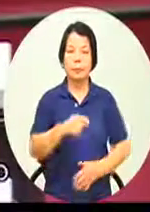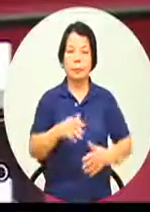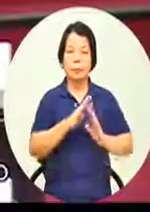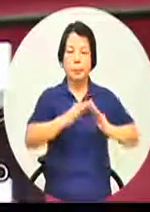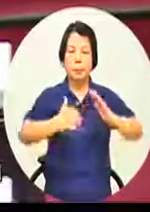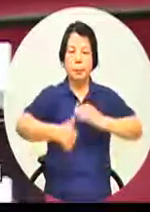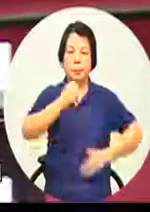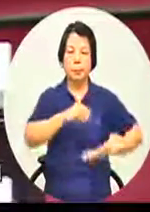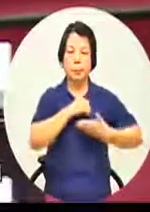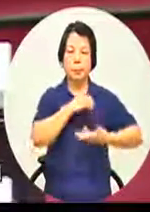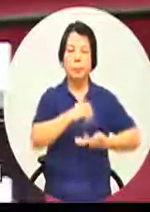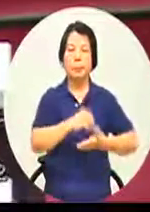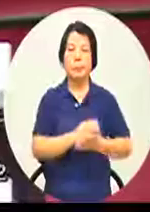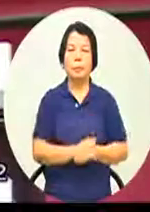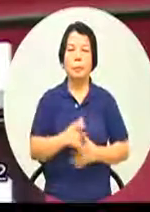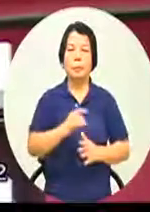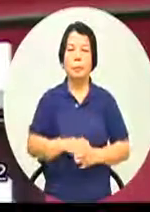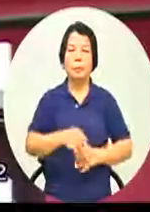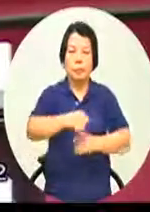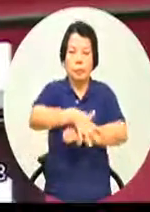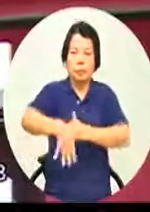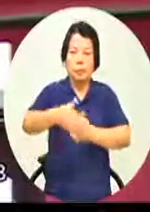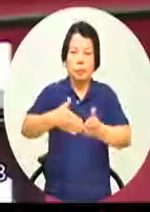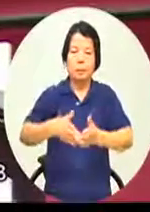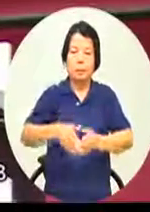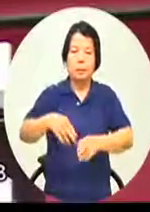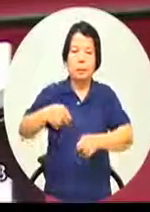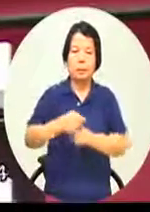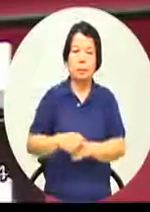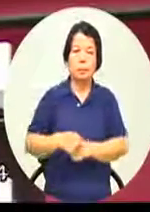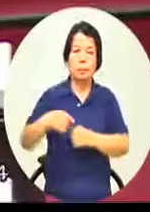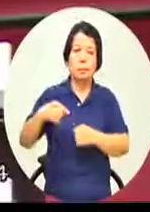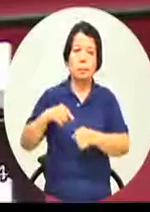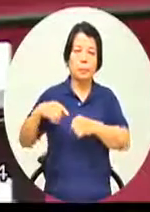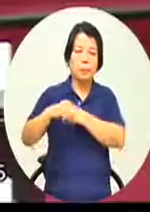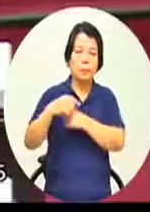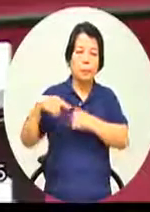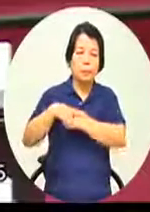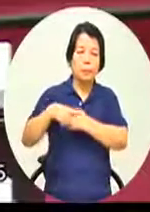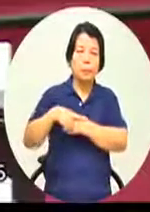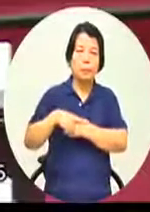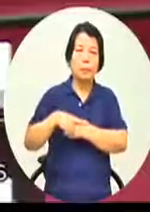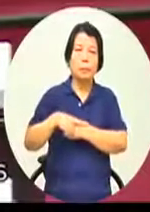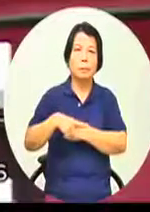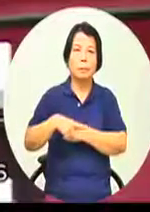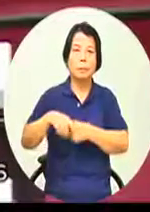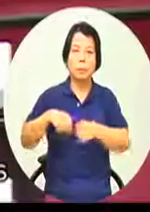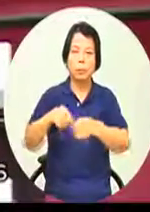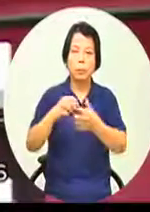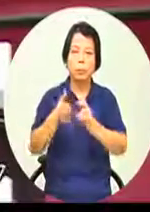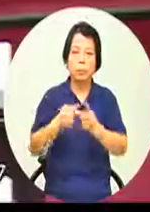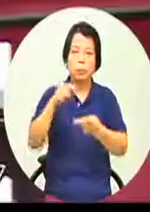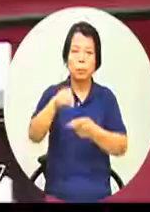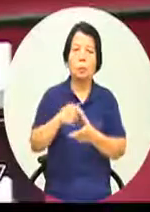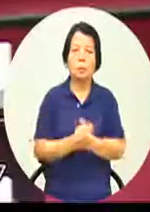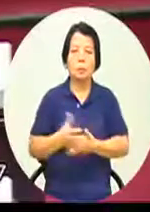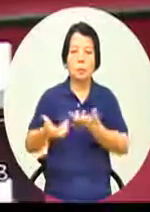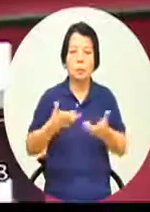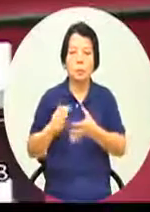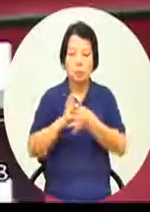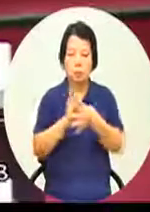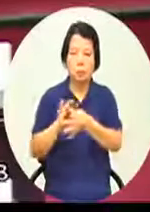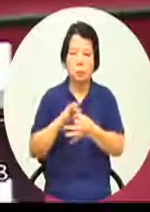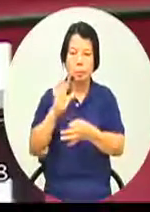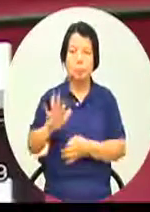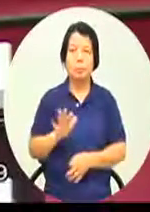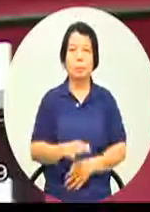个局处啦，可以严厉，然后呢，依你们所相关的这个业务相关的领域